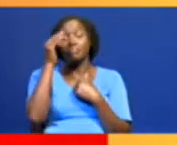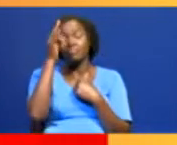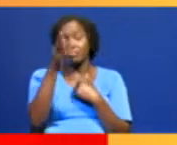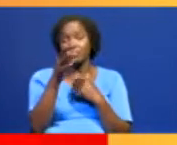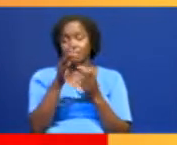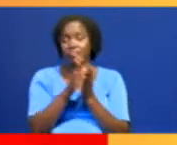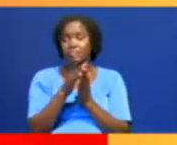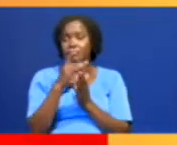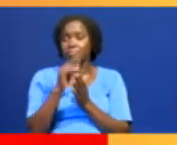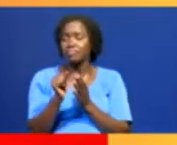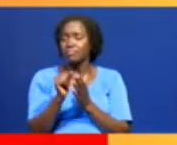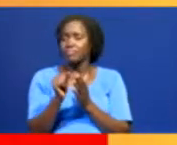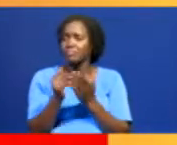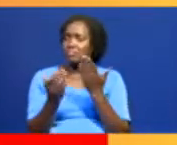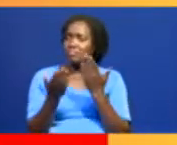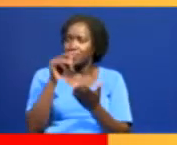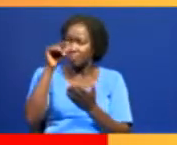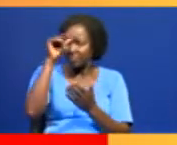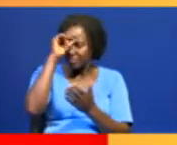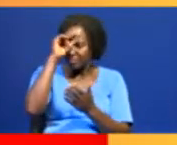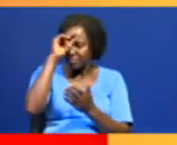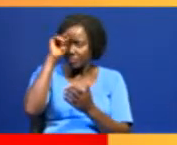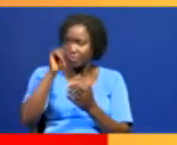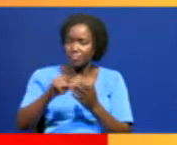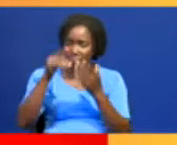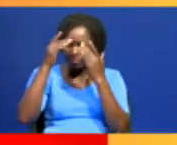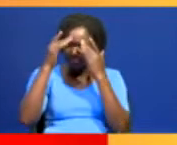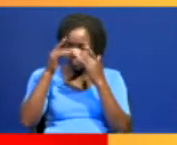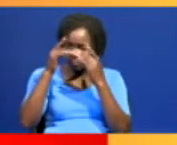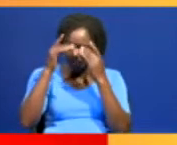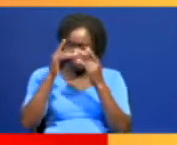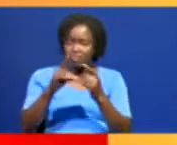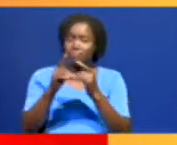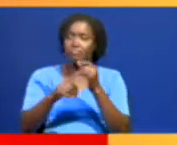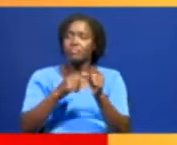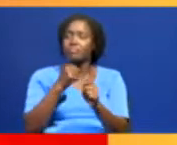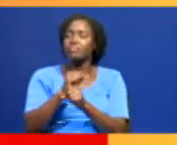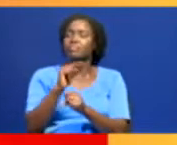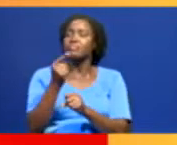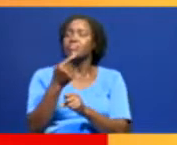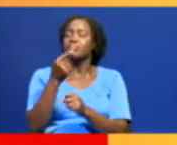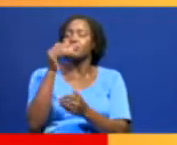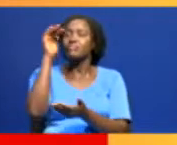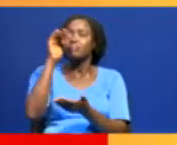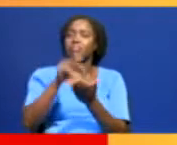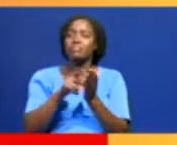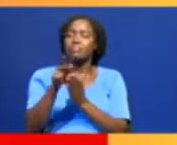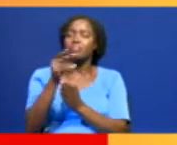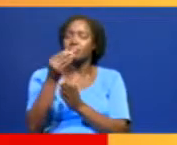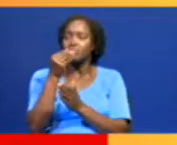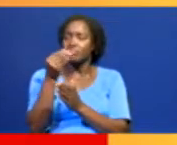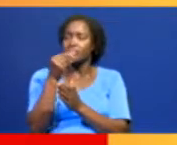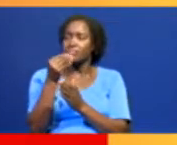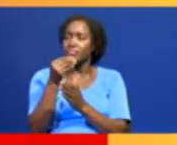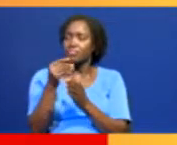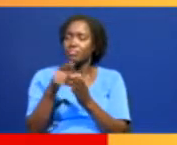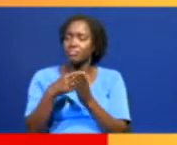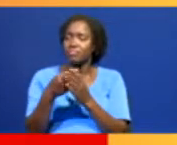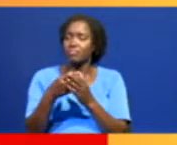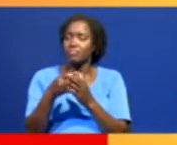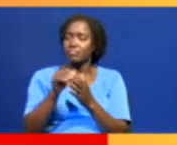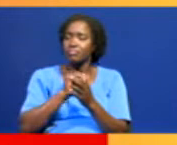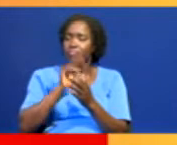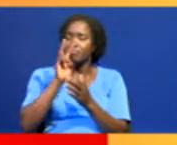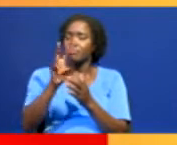kwamba licha ya kuwa serikali haingeweza kwa mwaka huu wa kwanza kupunguza bei ya chakula, ninaona kwamba kuna